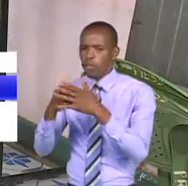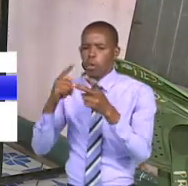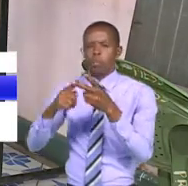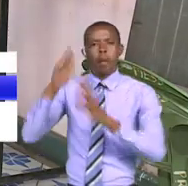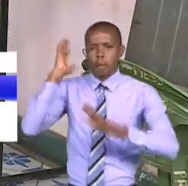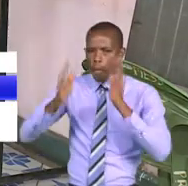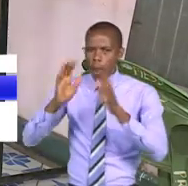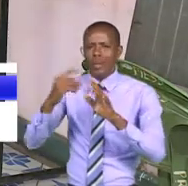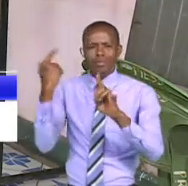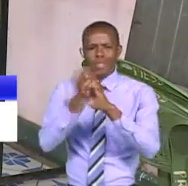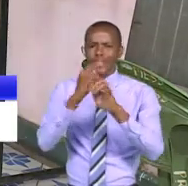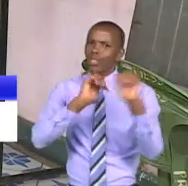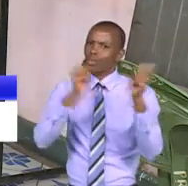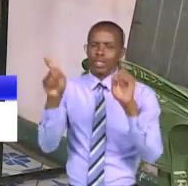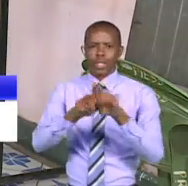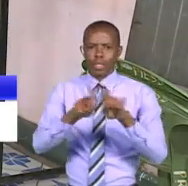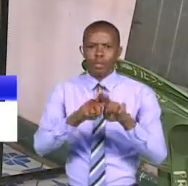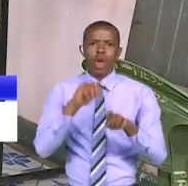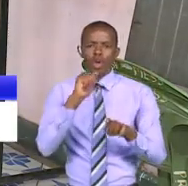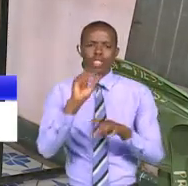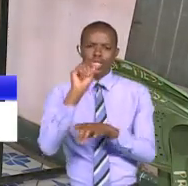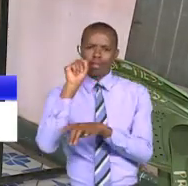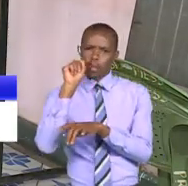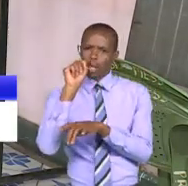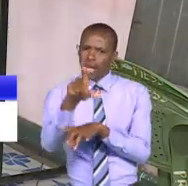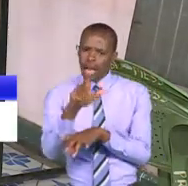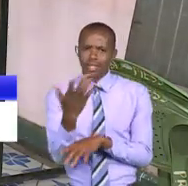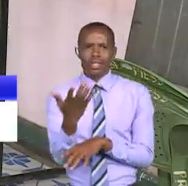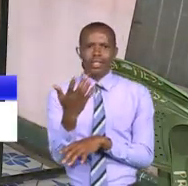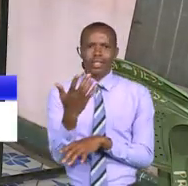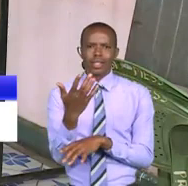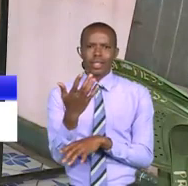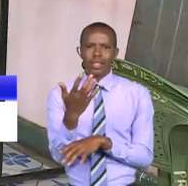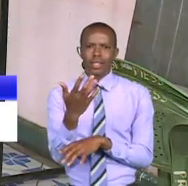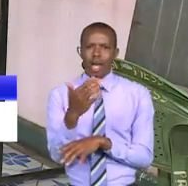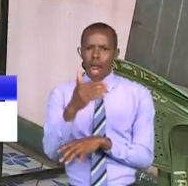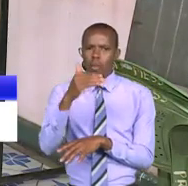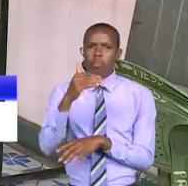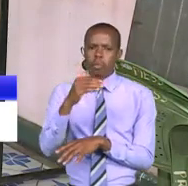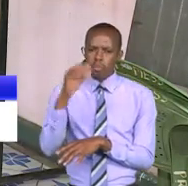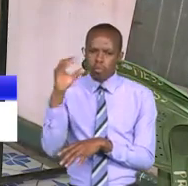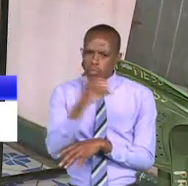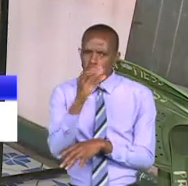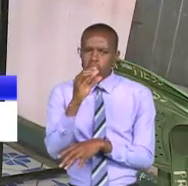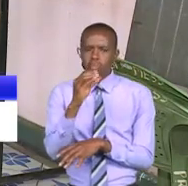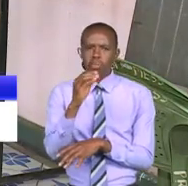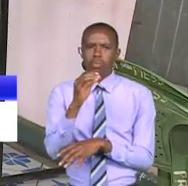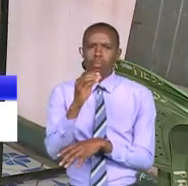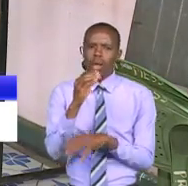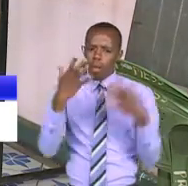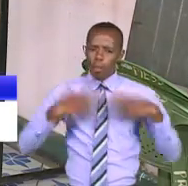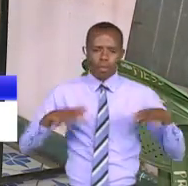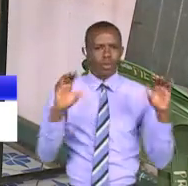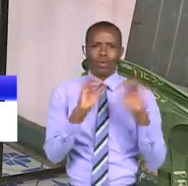mbio, hizo zote. Na si ati that's ni mchezo ya walevi. Huwa wanasema that's ni mchezo ya